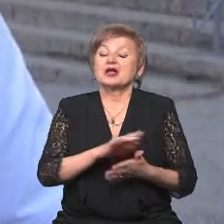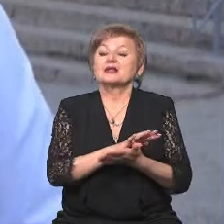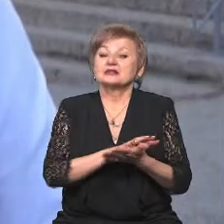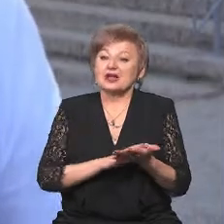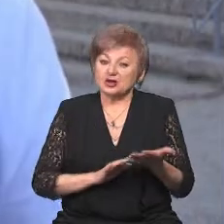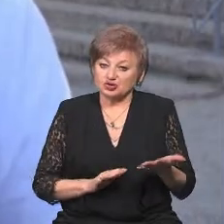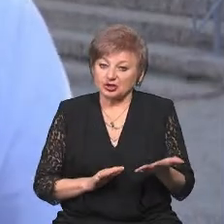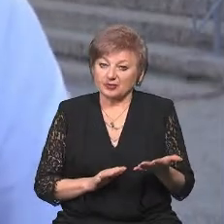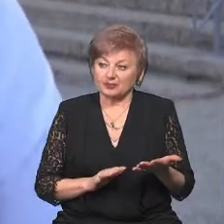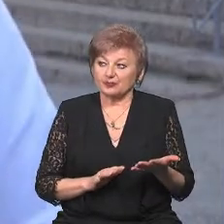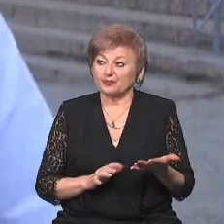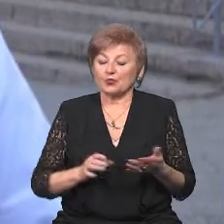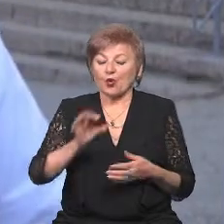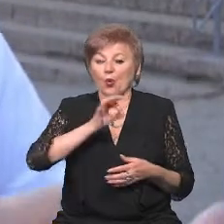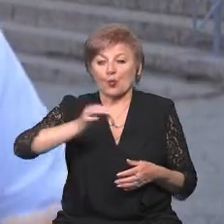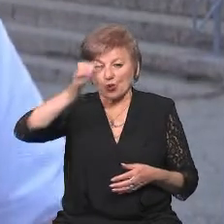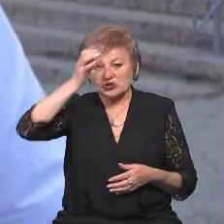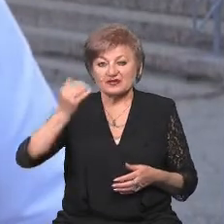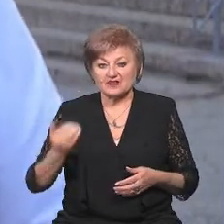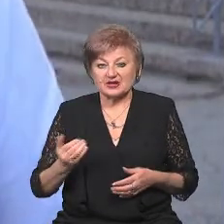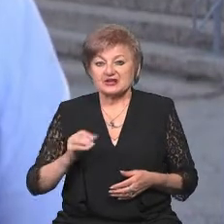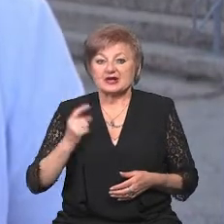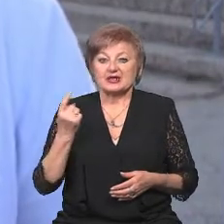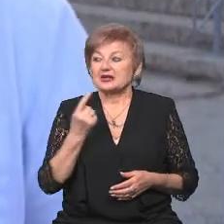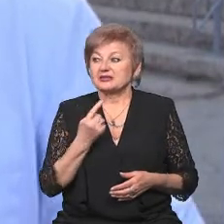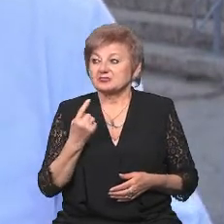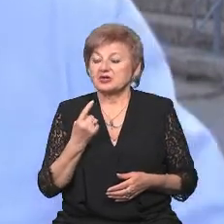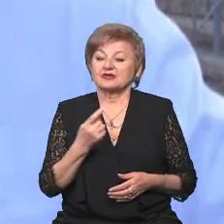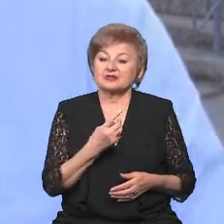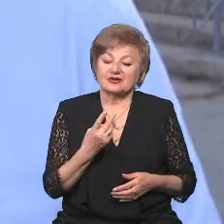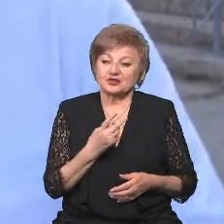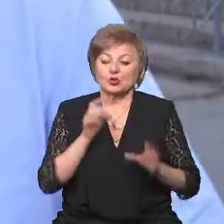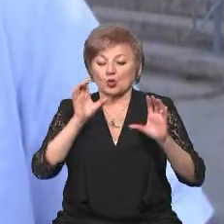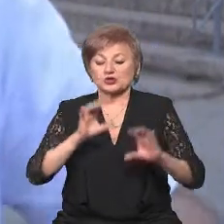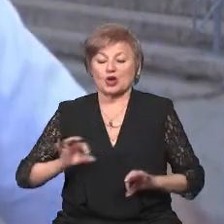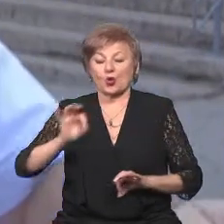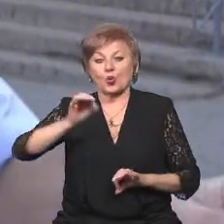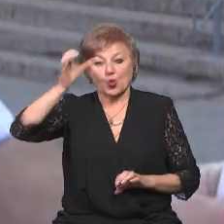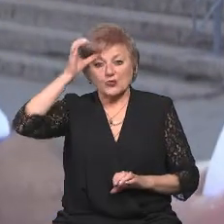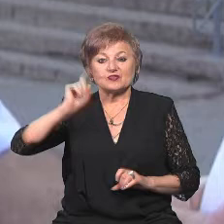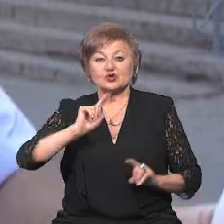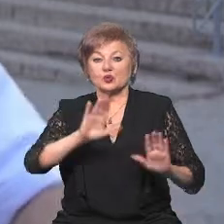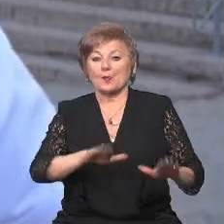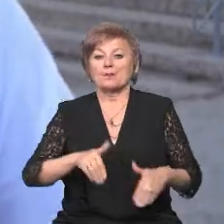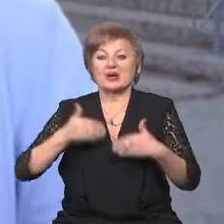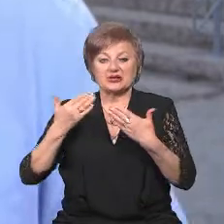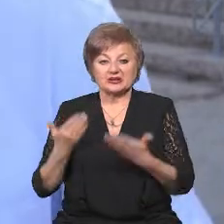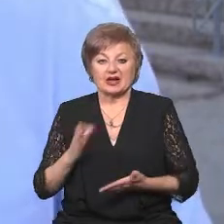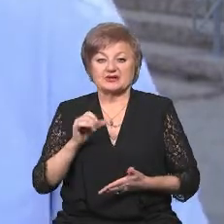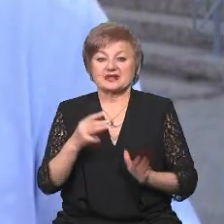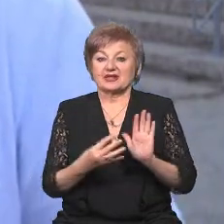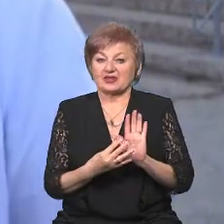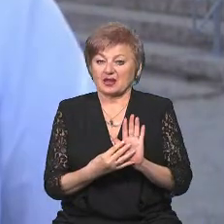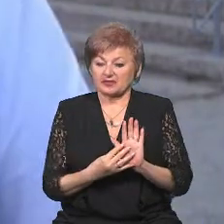іду закон про освіту. Да? Тобто з першого витікає друге. Закон про освіту, який пропонує стаття 9 «Форми